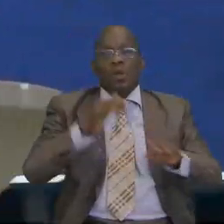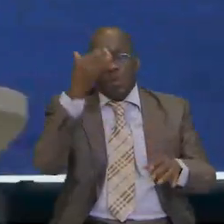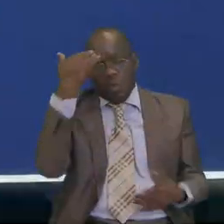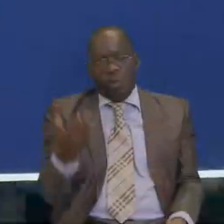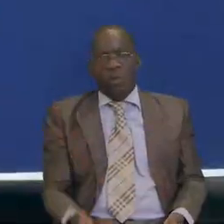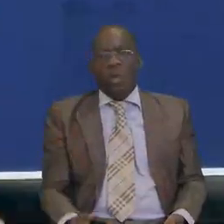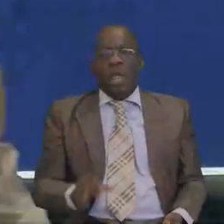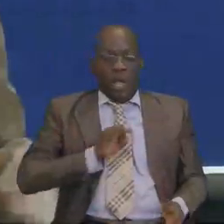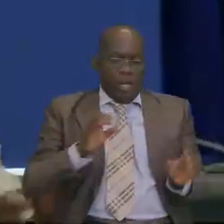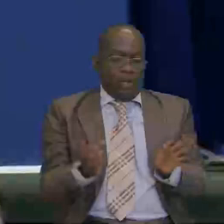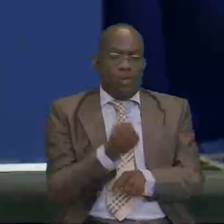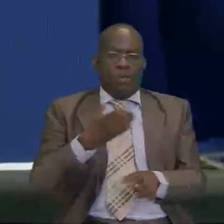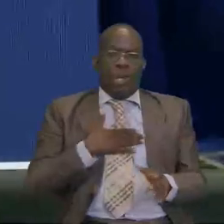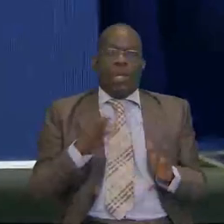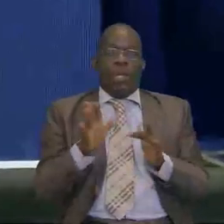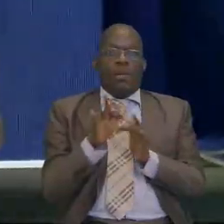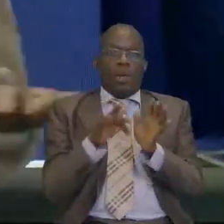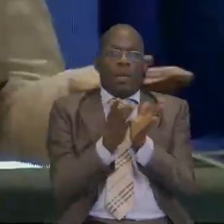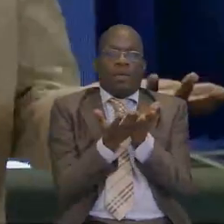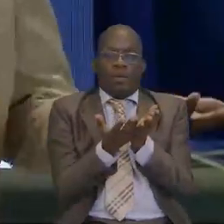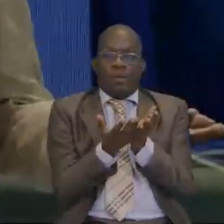Alors, j'ai pris ma Bible.